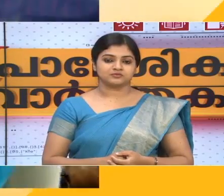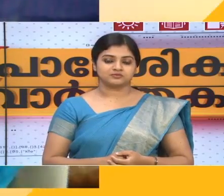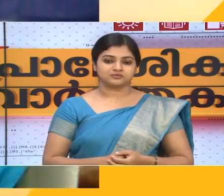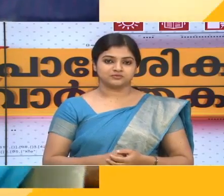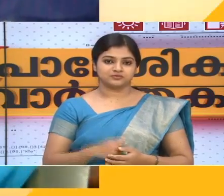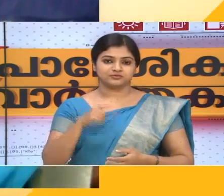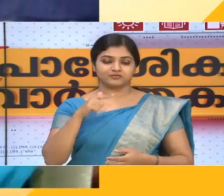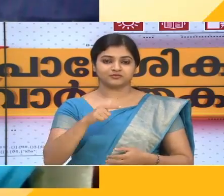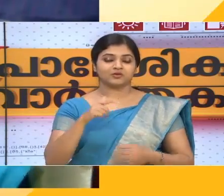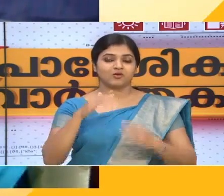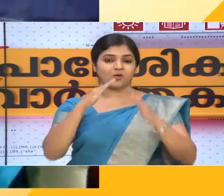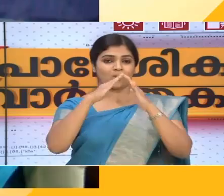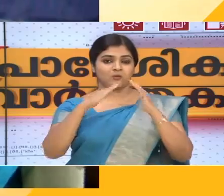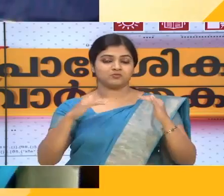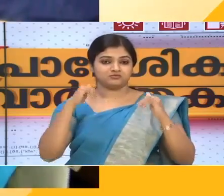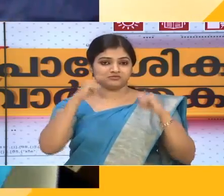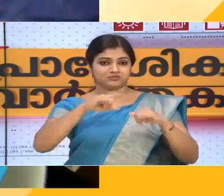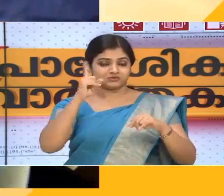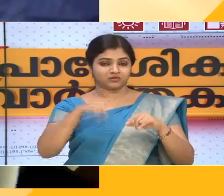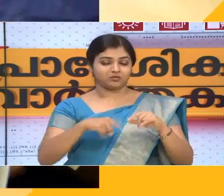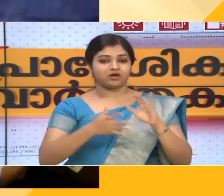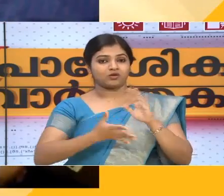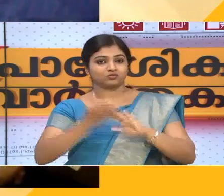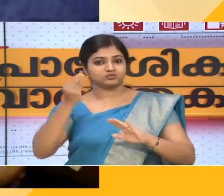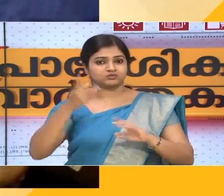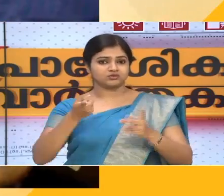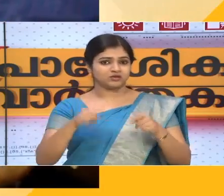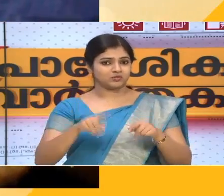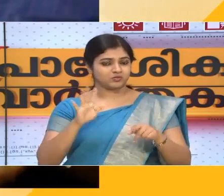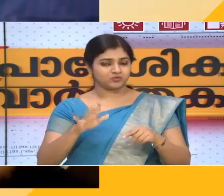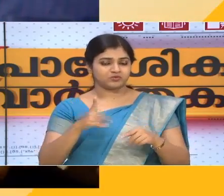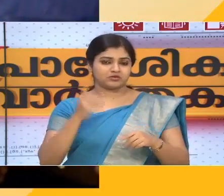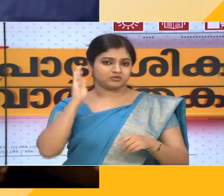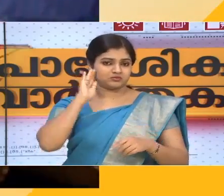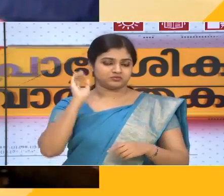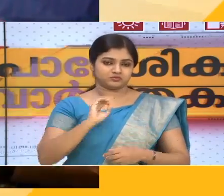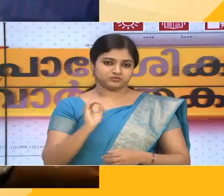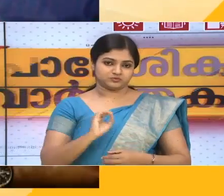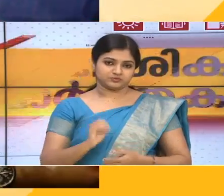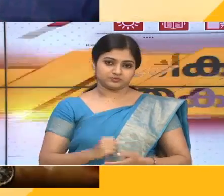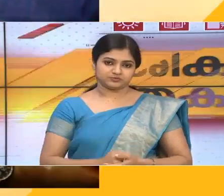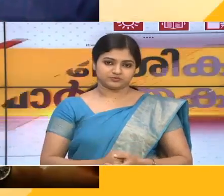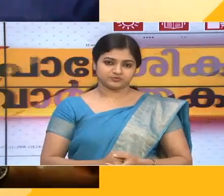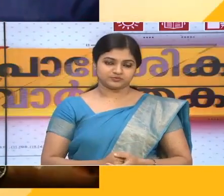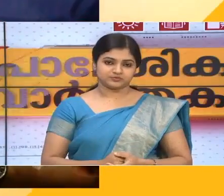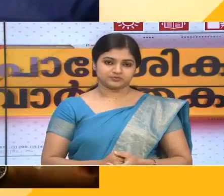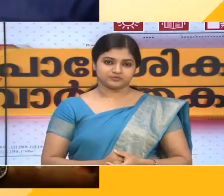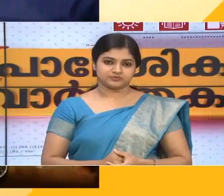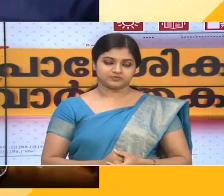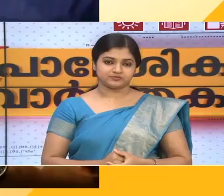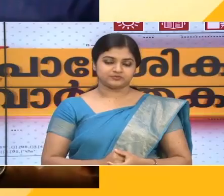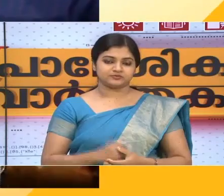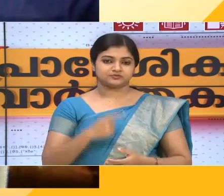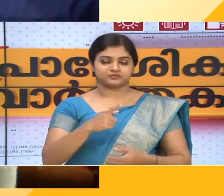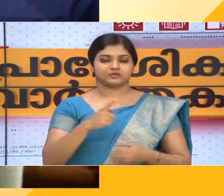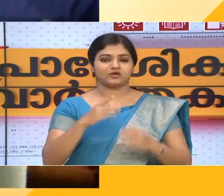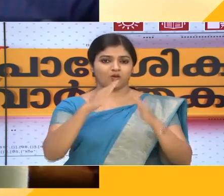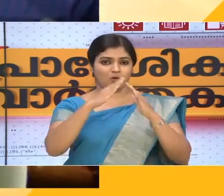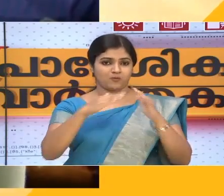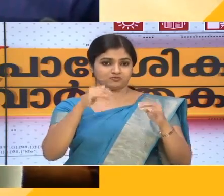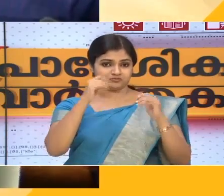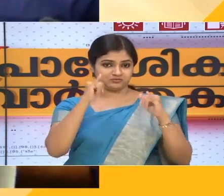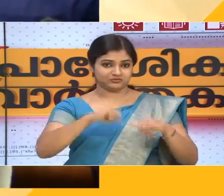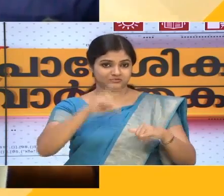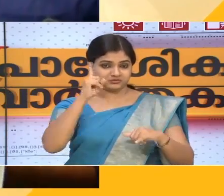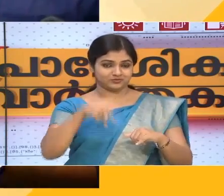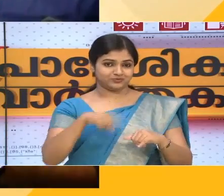ഞങ്ങളടുത്ത് വിവരമില്ല. ഇന്ന് വൈകുന്നേരത്തെ മീറ്റിങ്ങിനകത്ത് അങ്ങനെ എന്തെങ്കിലും വിവരം വരുമെന്ന് എനിക്കറിയില്ല. ഇപ്പോൾ അങ്ങനെ യാതൊരു വിവരവുമില്ല. ക്വാറന്റൈനിലുള്ളവരെല്ലാം അവിടെ നിൽക്കുന്നുണ്ട്.